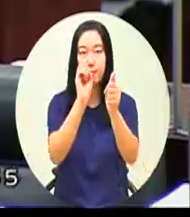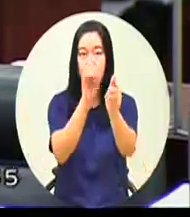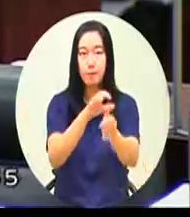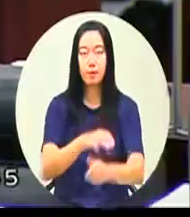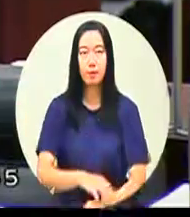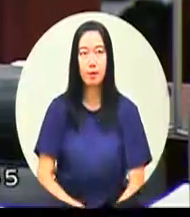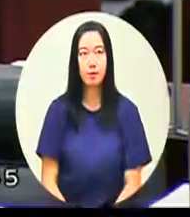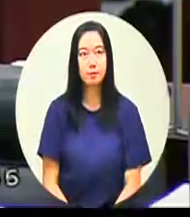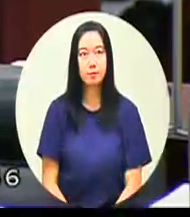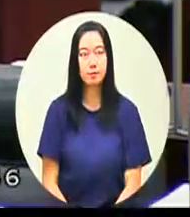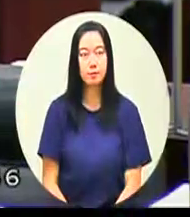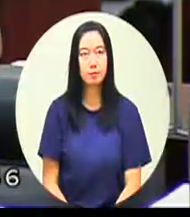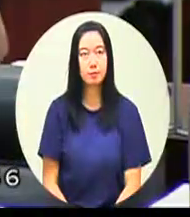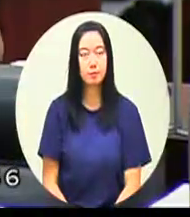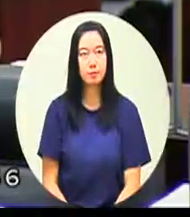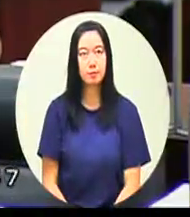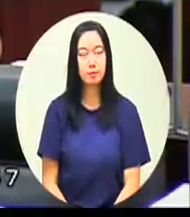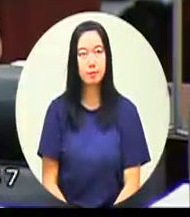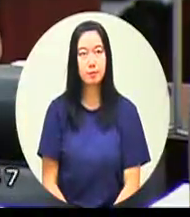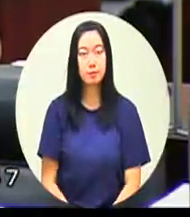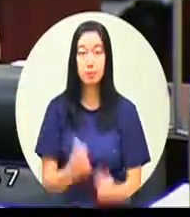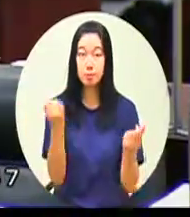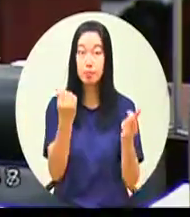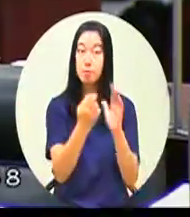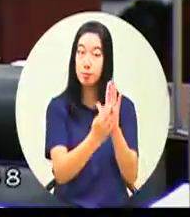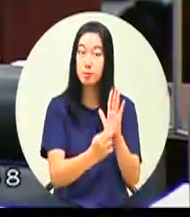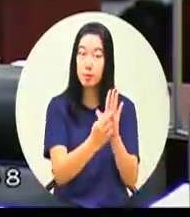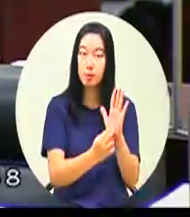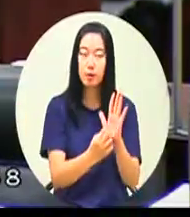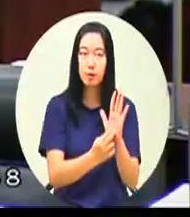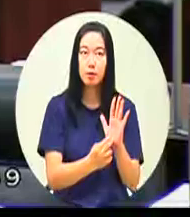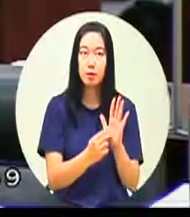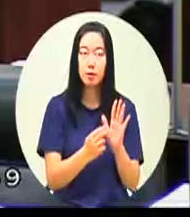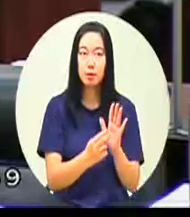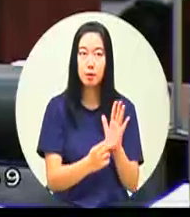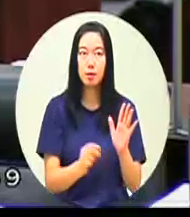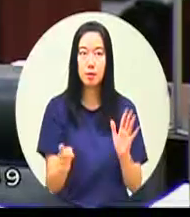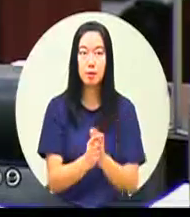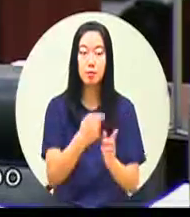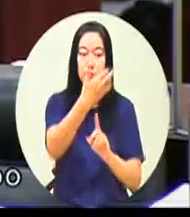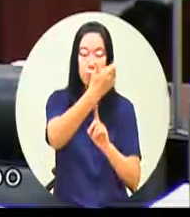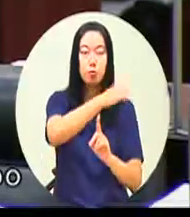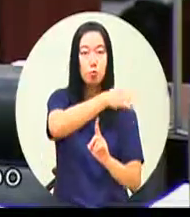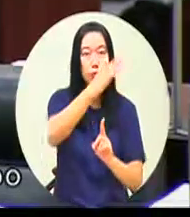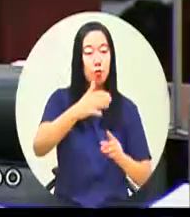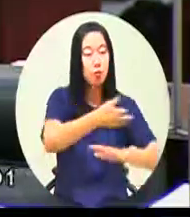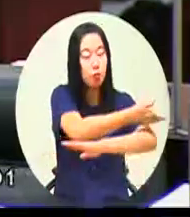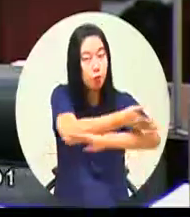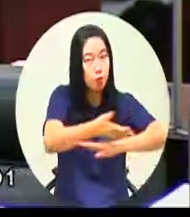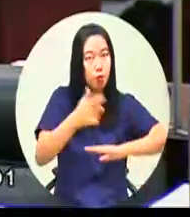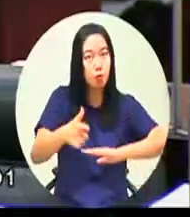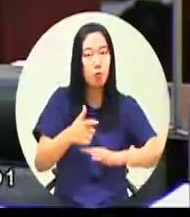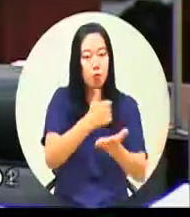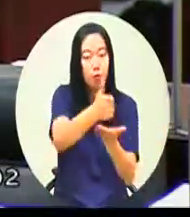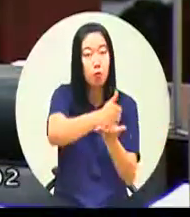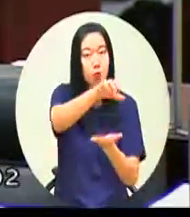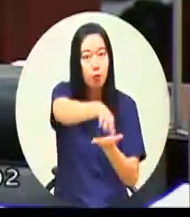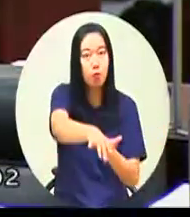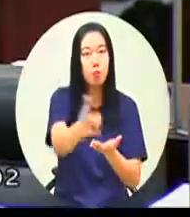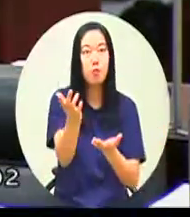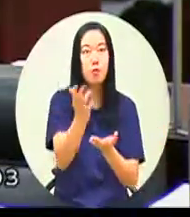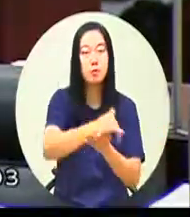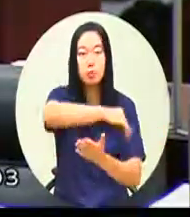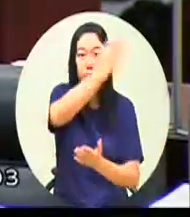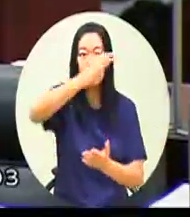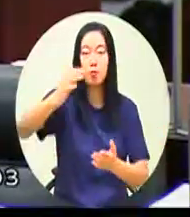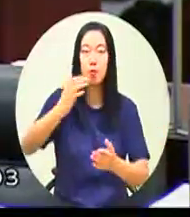啊，我就在讲啊，像那个我们的那个旗山溪啊。吼、哦，伊个出口吼、哦，岭口遐方便